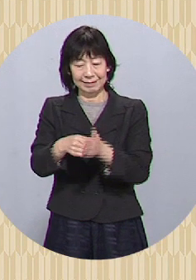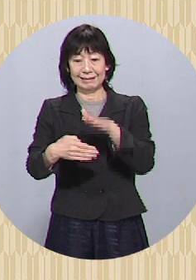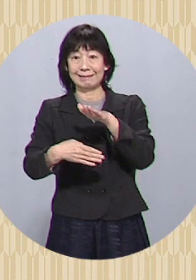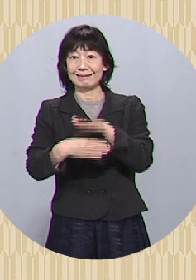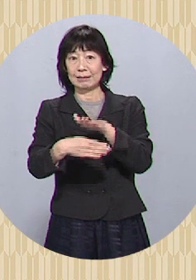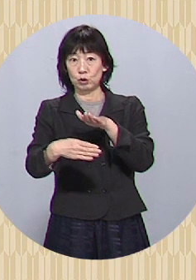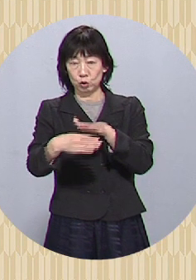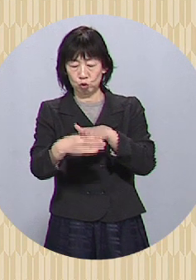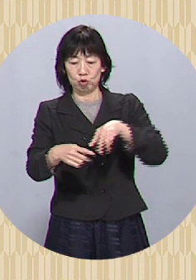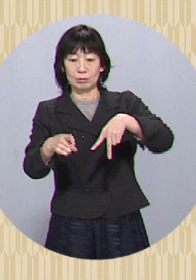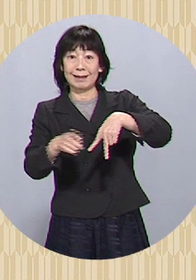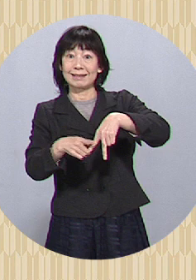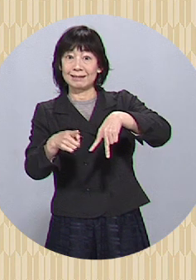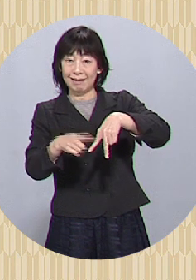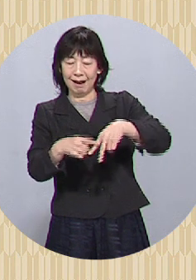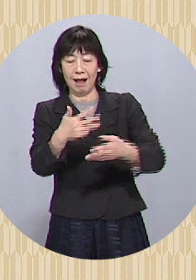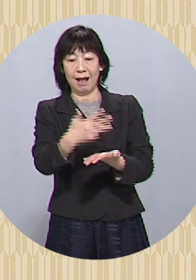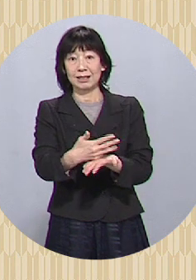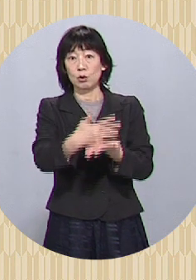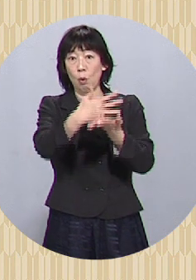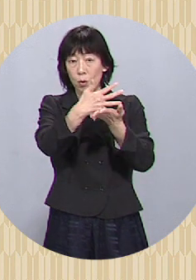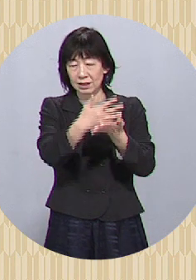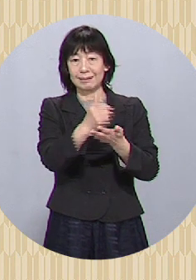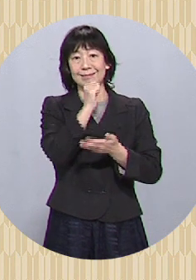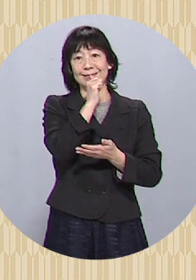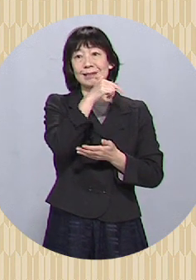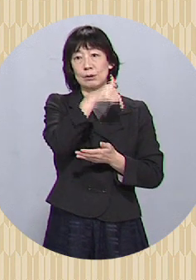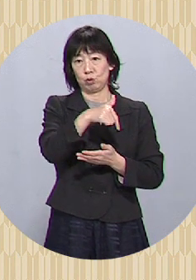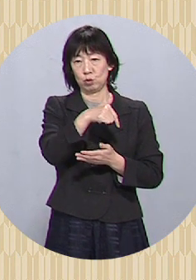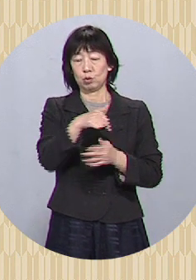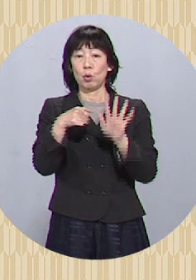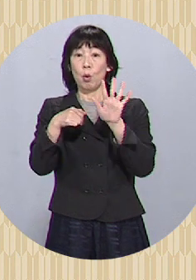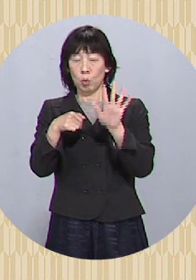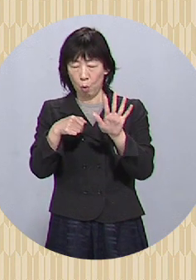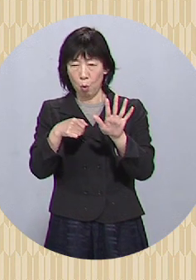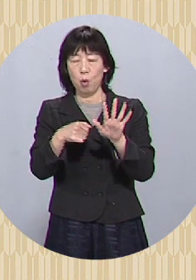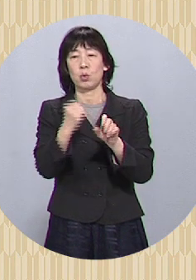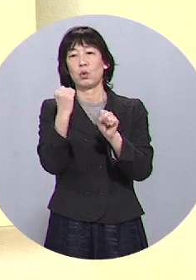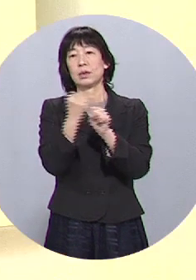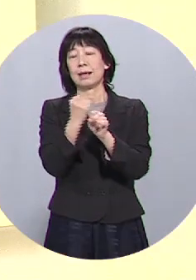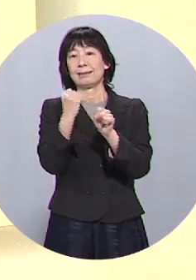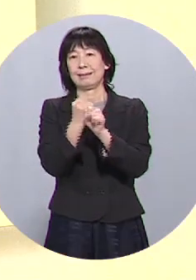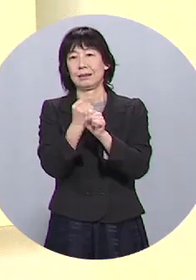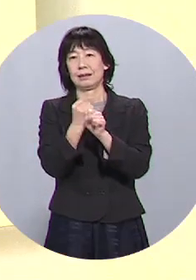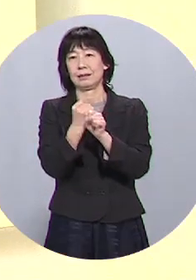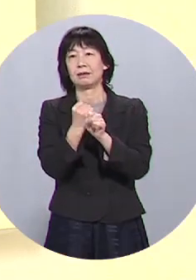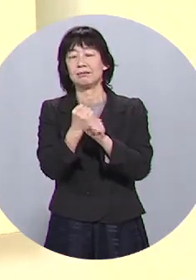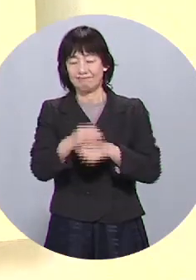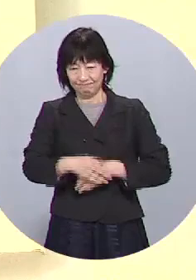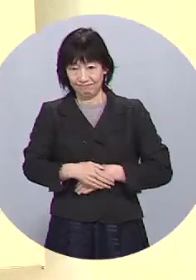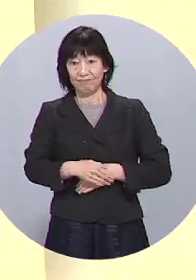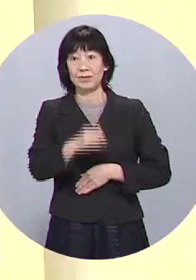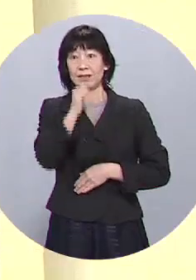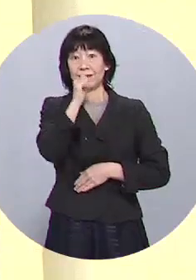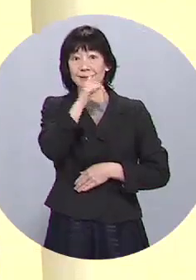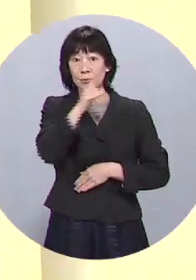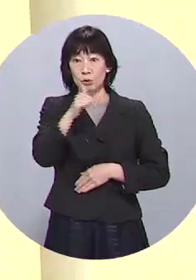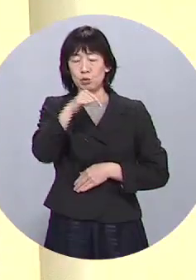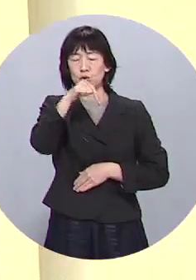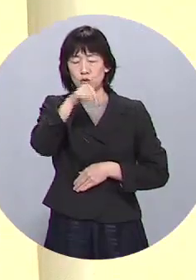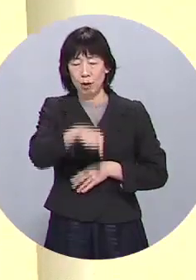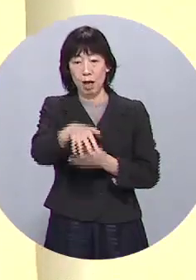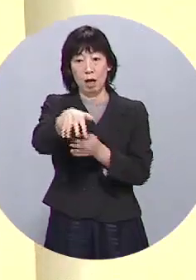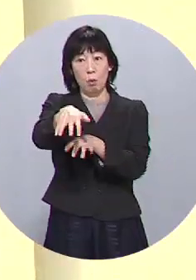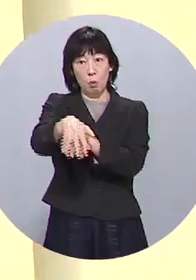栃木の足利、東京の八王子、そして秩父が名泉の五大産地と言われていましたが、秩父には今も織